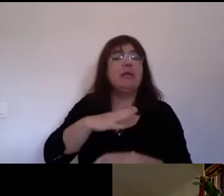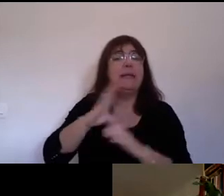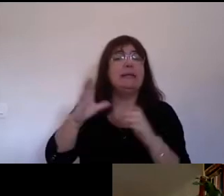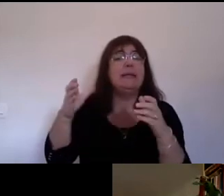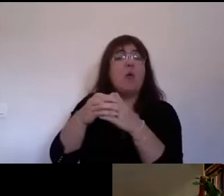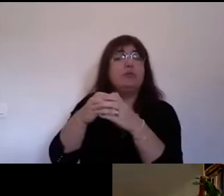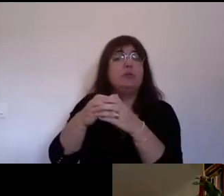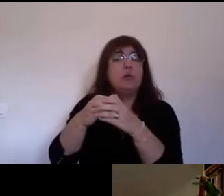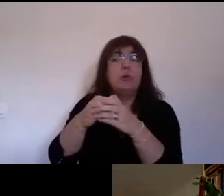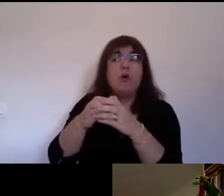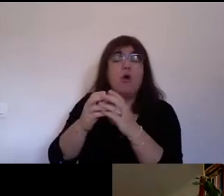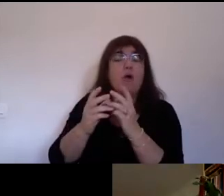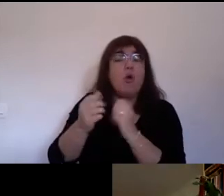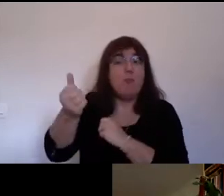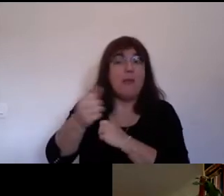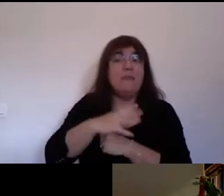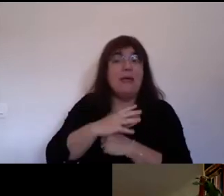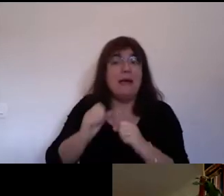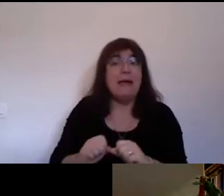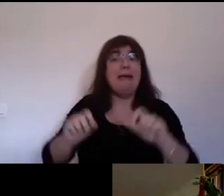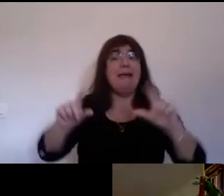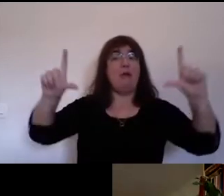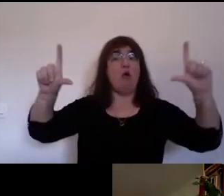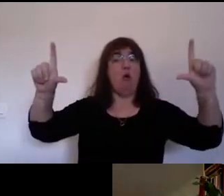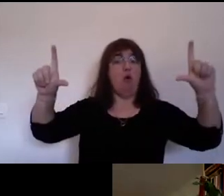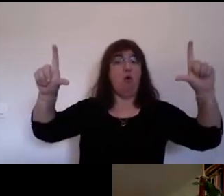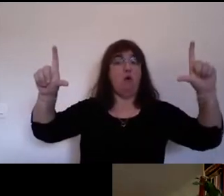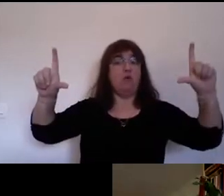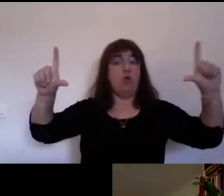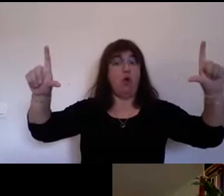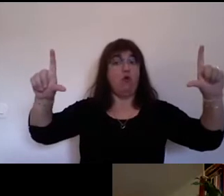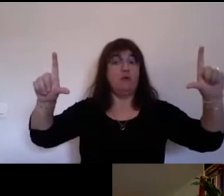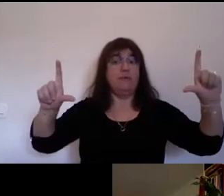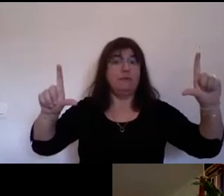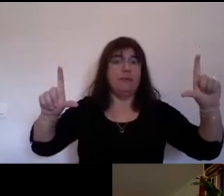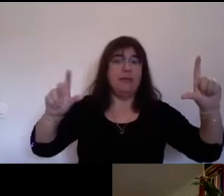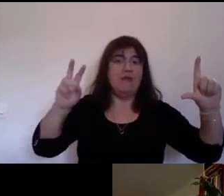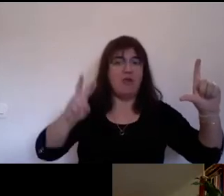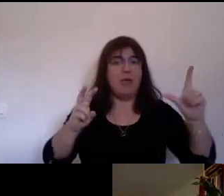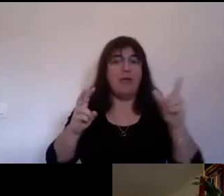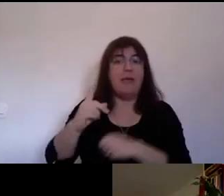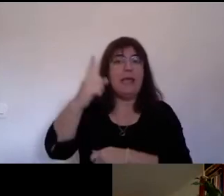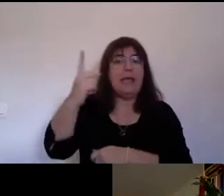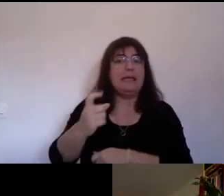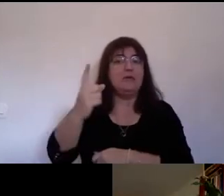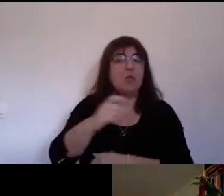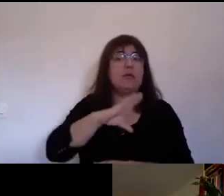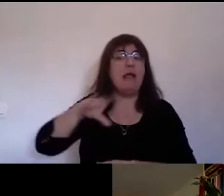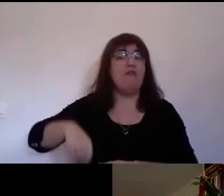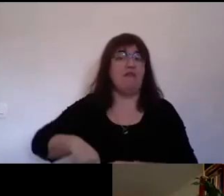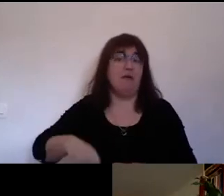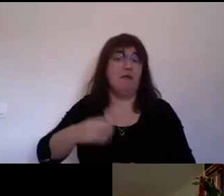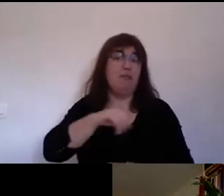écrans. Là, l'interaction est beaucoup plus limitée, quasiment nulle. Et les questions sont en fin des prestations, en